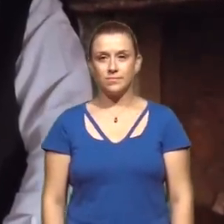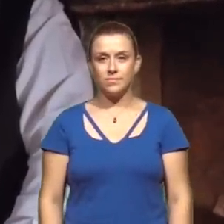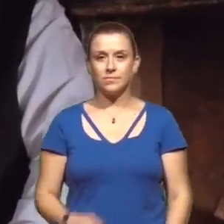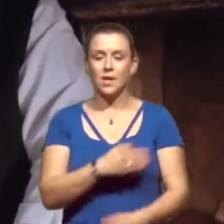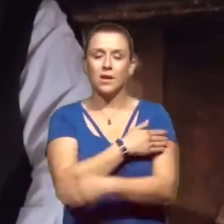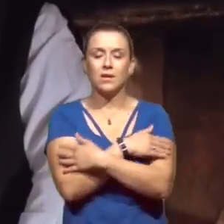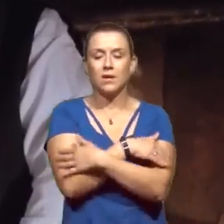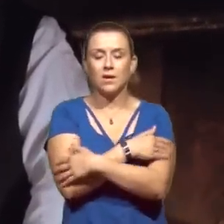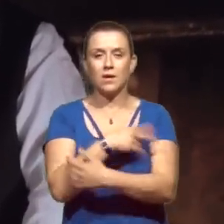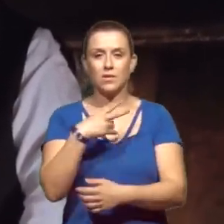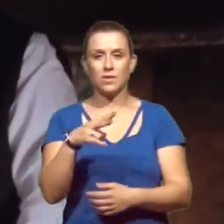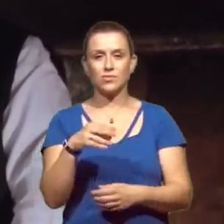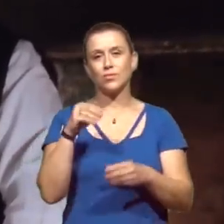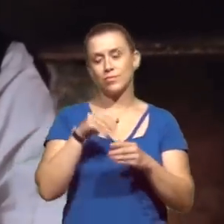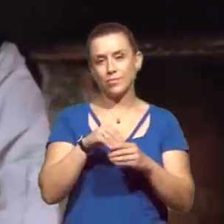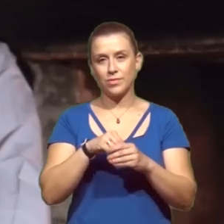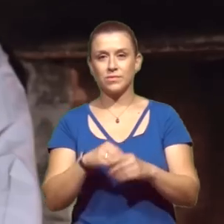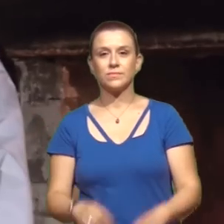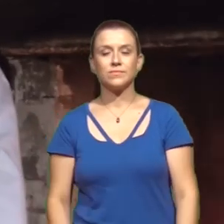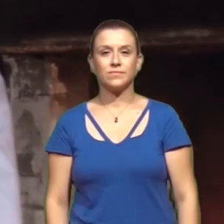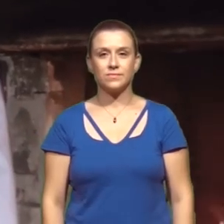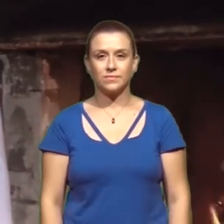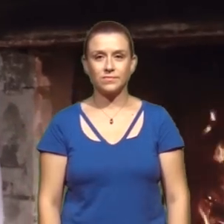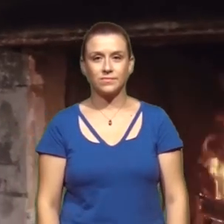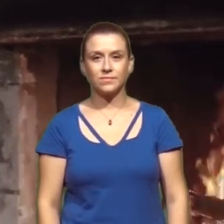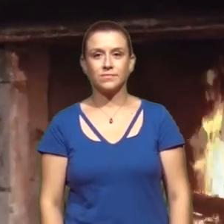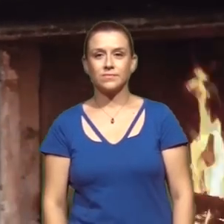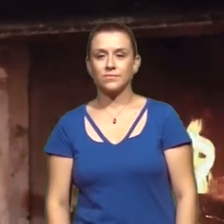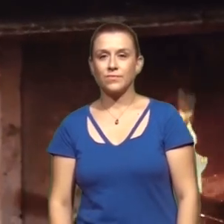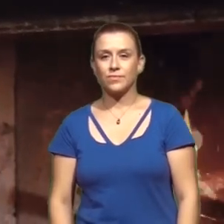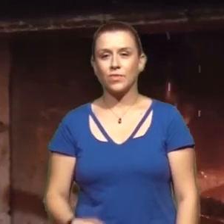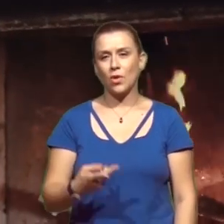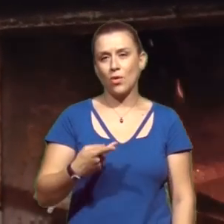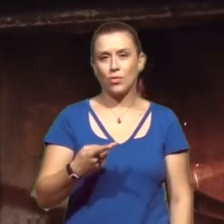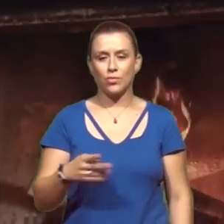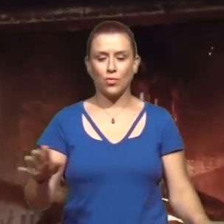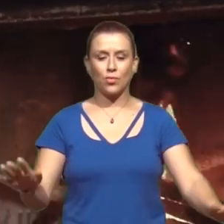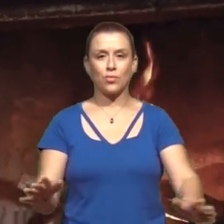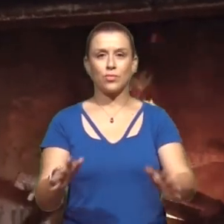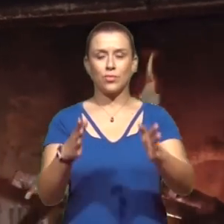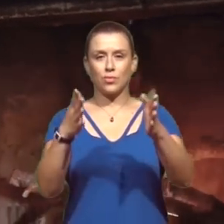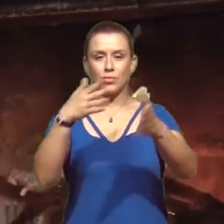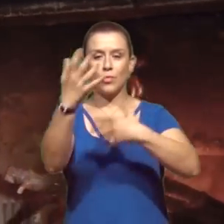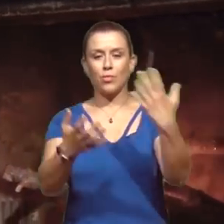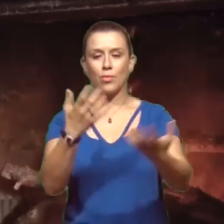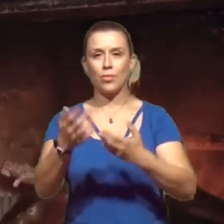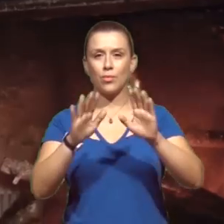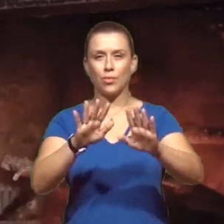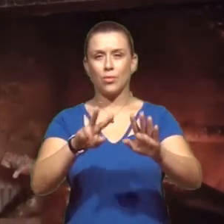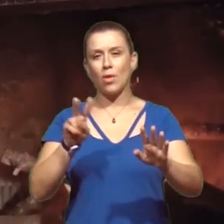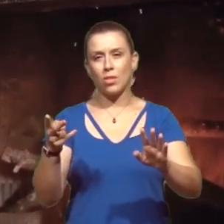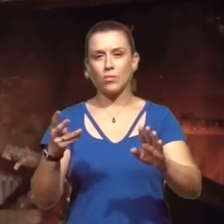Στην αγκαλιά σου να με οι δυο στο τζάκι μας κοντά.